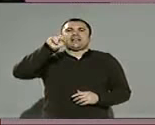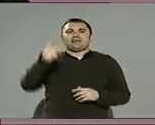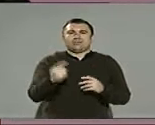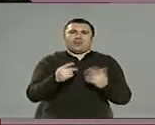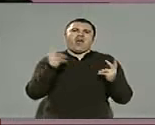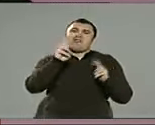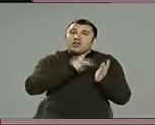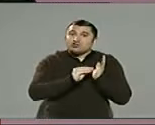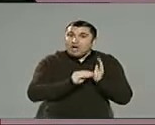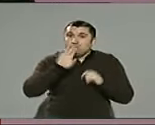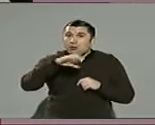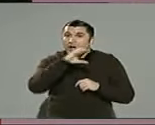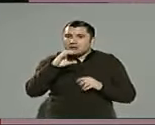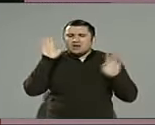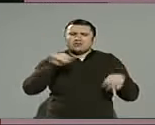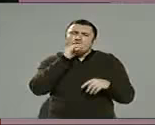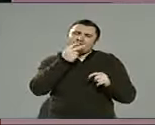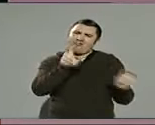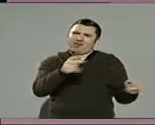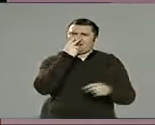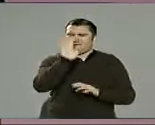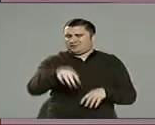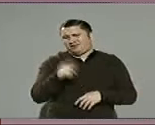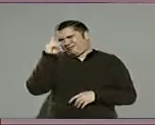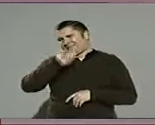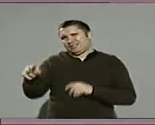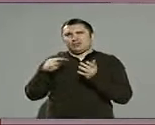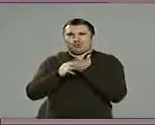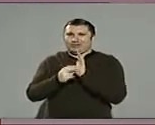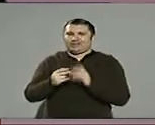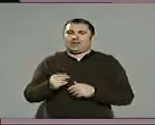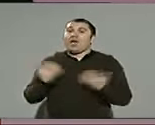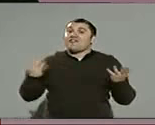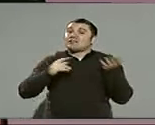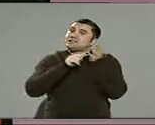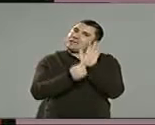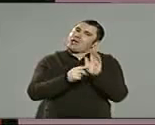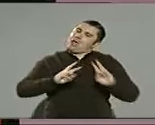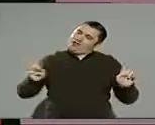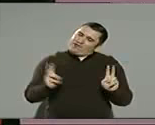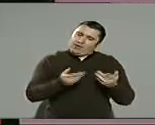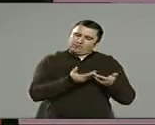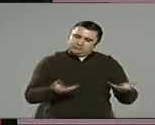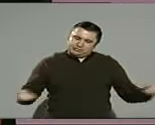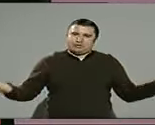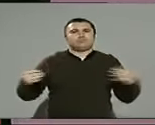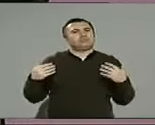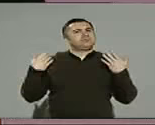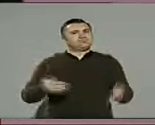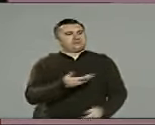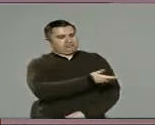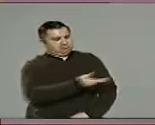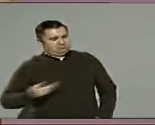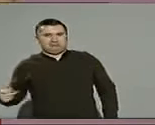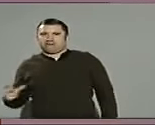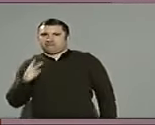verstehen zu wenig von Politik. Ist doch Quatsch. Was wir hier zeigen ist, wen wir und was wir zu bieten haben. Und das